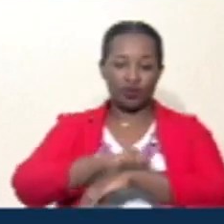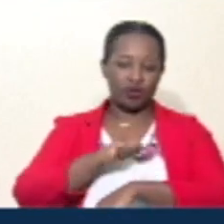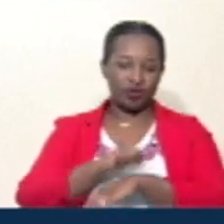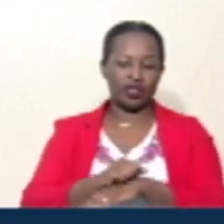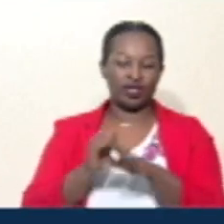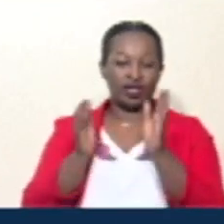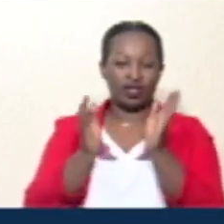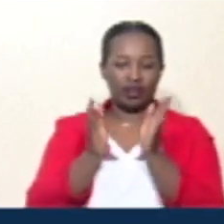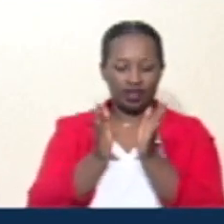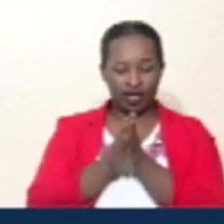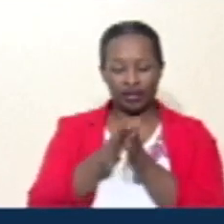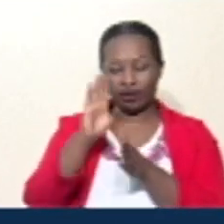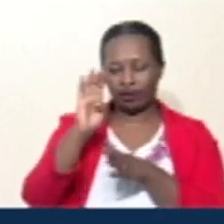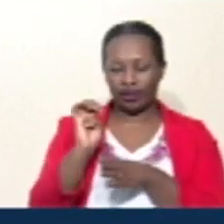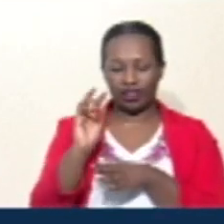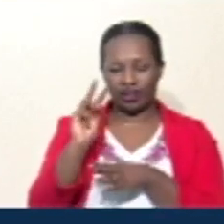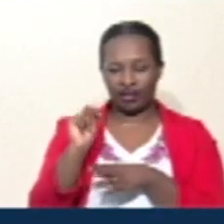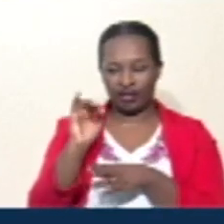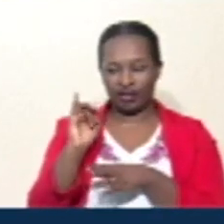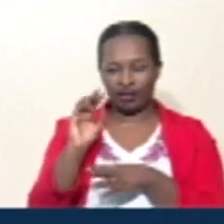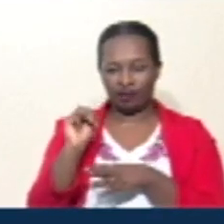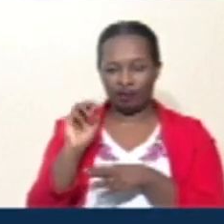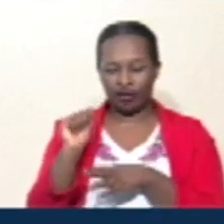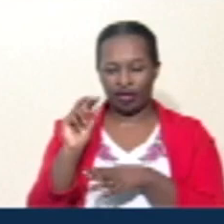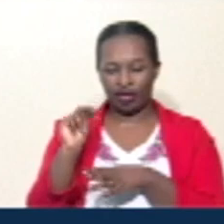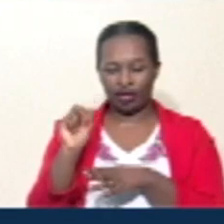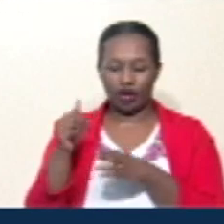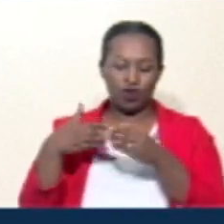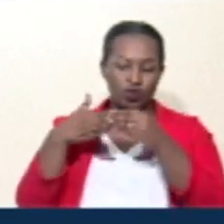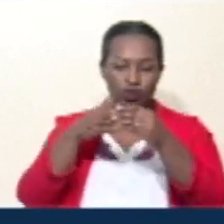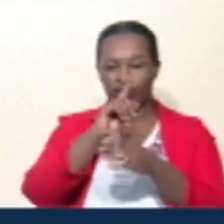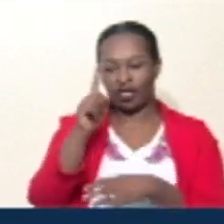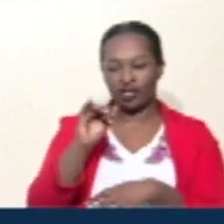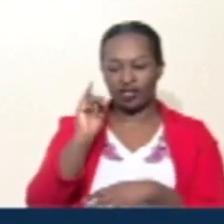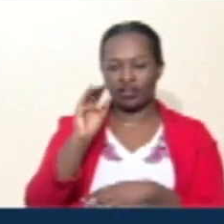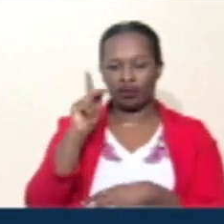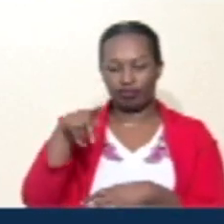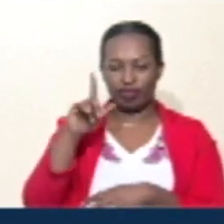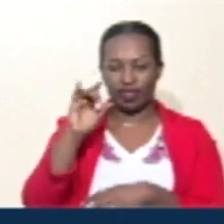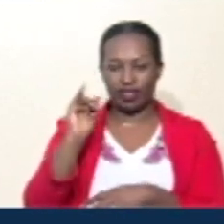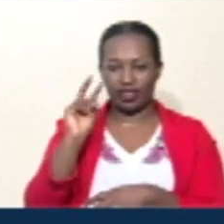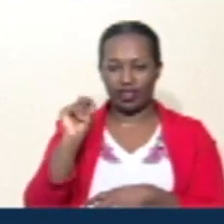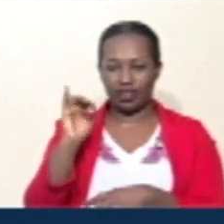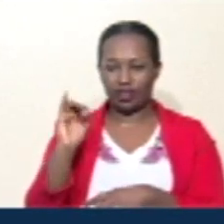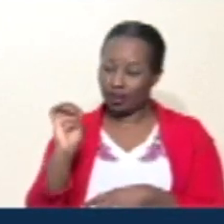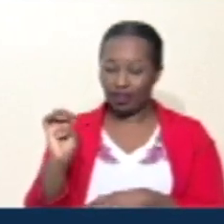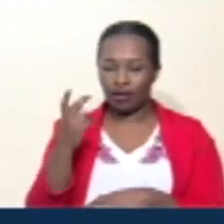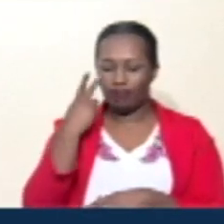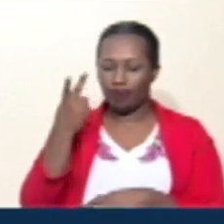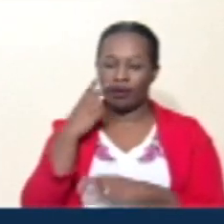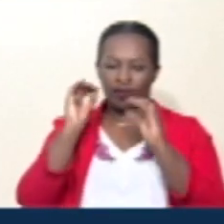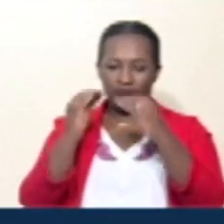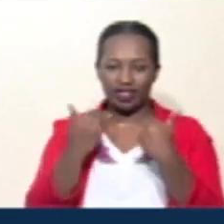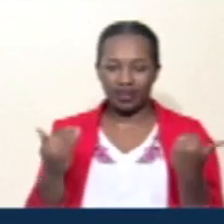ndetse na Sham Eden Benimana uyobora Zipline basanga kwigisha abana bati ikoranabuhanga bizagirira akamaro u Rwanda mu minsi iri